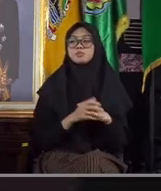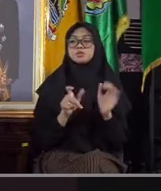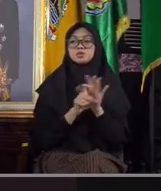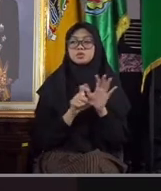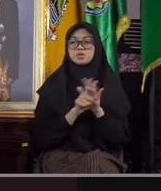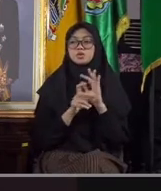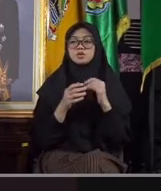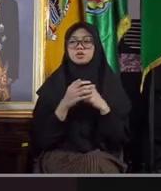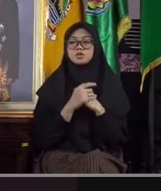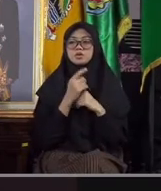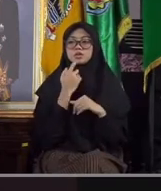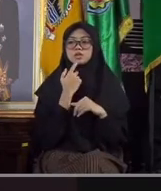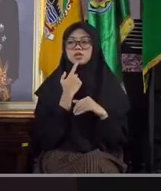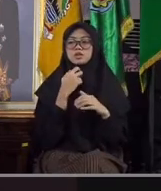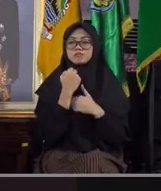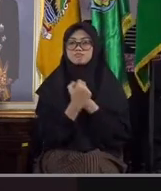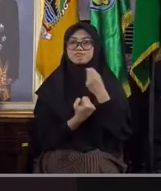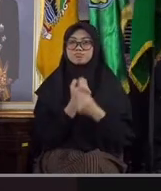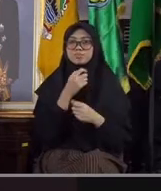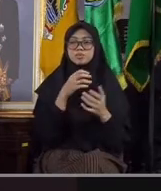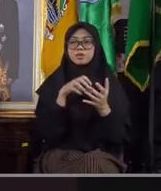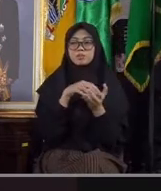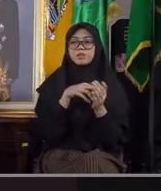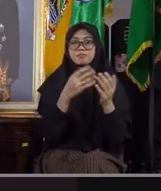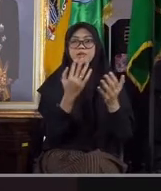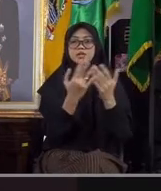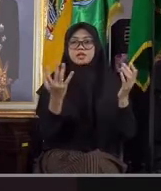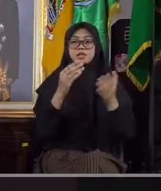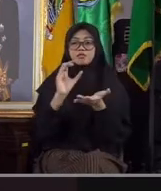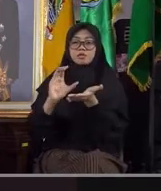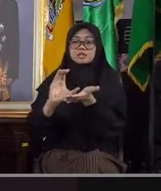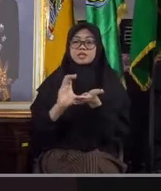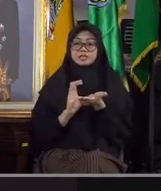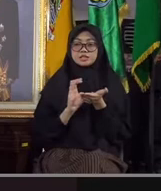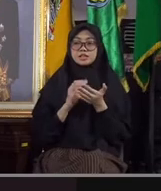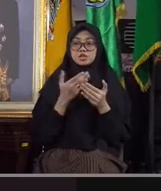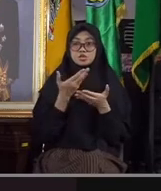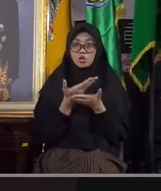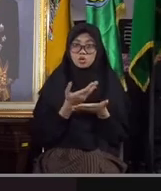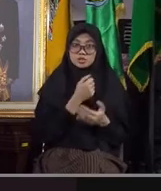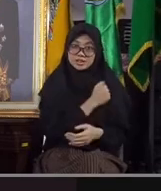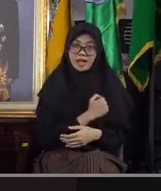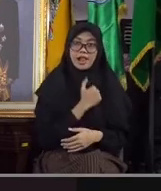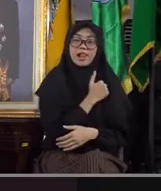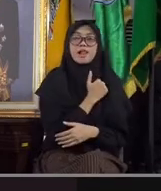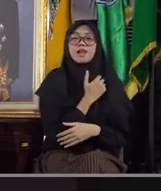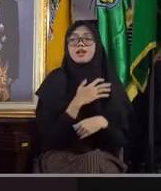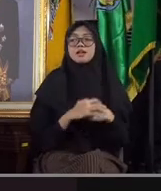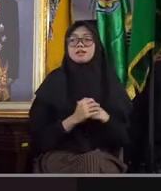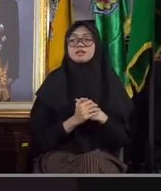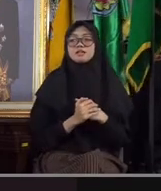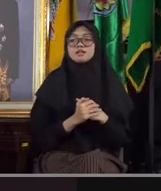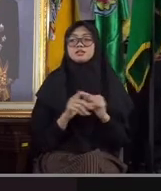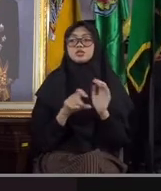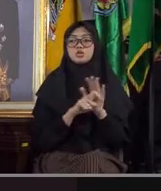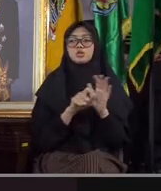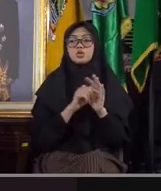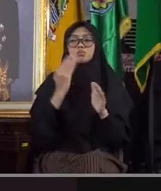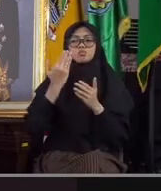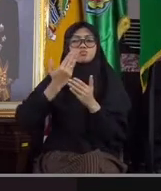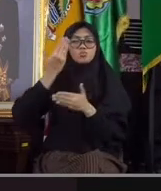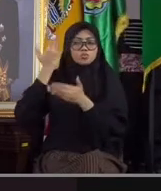kerja-kerja pengorganisasian di masyarakat, investasi sosialnya itu minim. Jadi beberapa waktu yang lalu